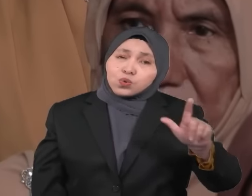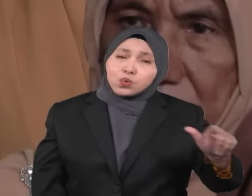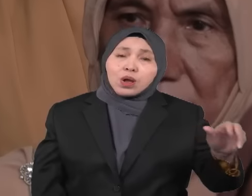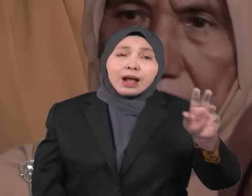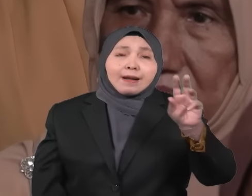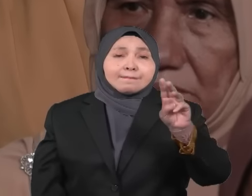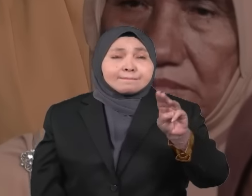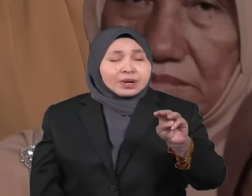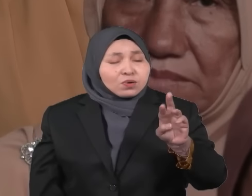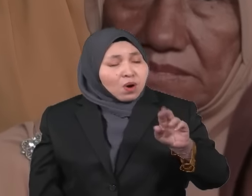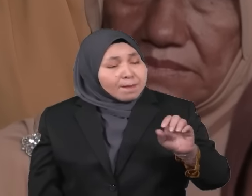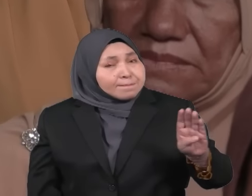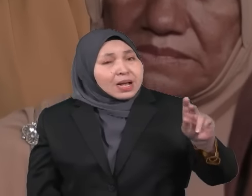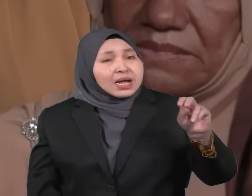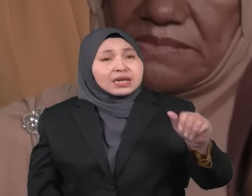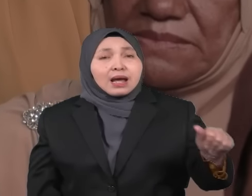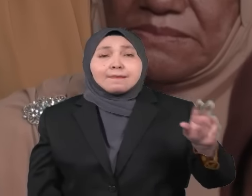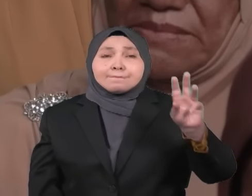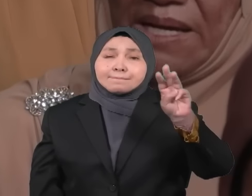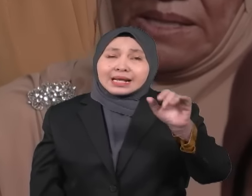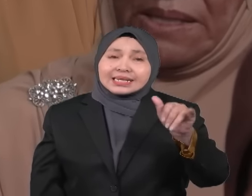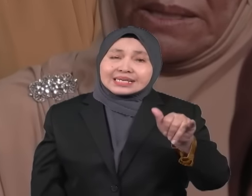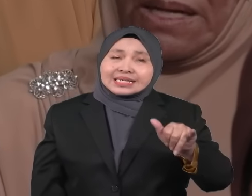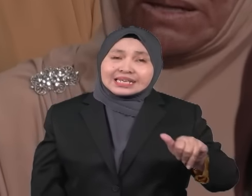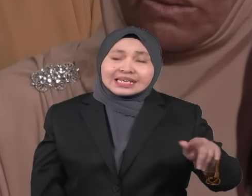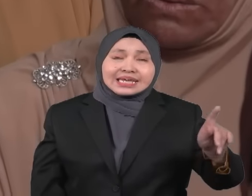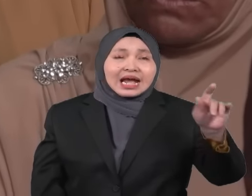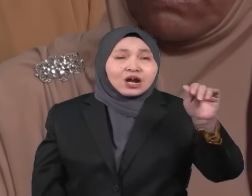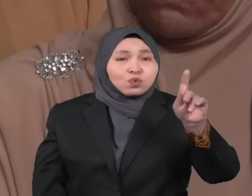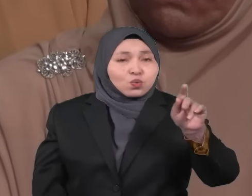yaqulu rabbana.